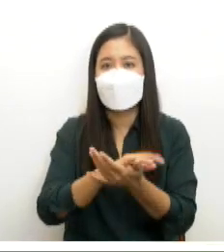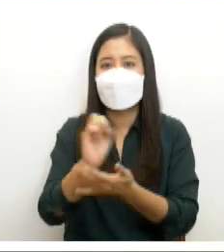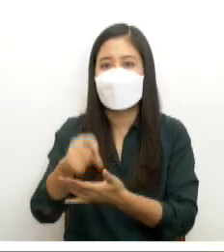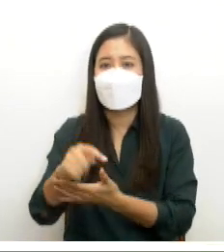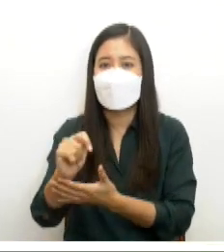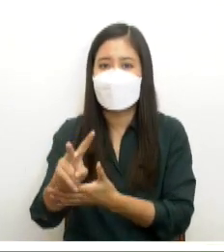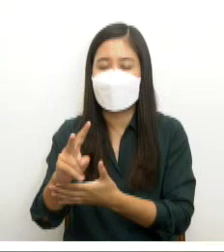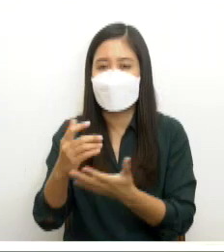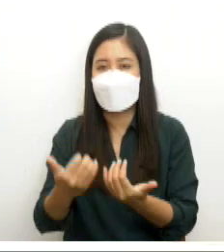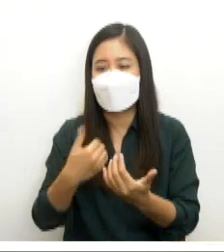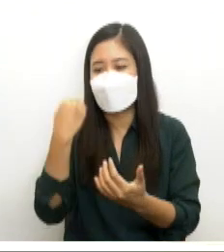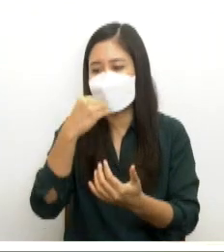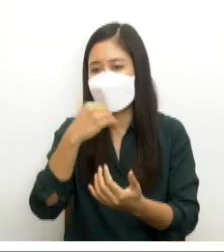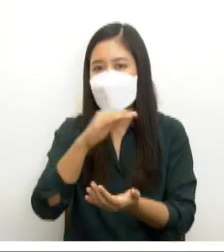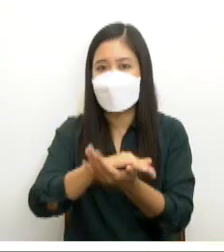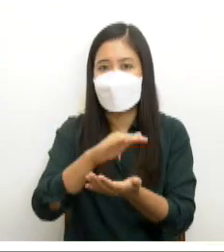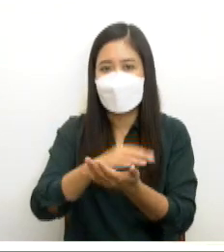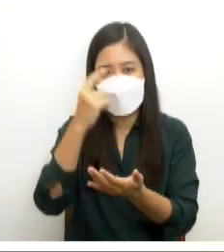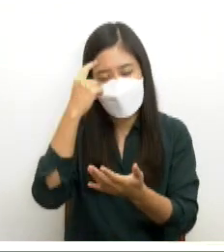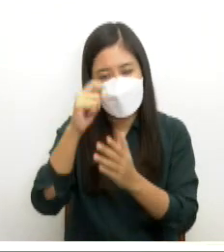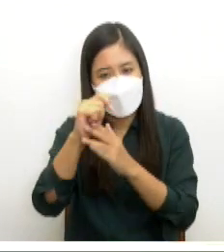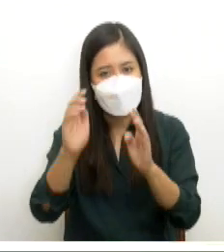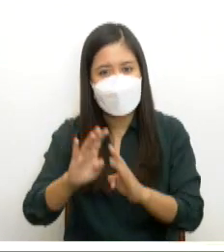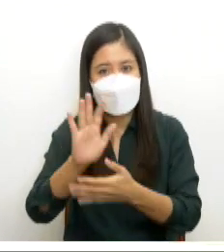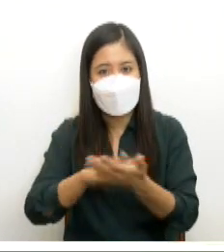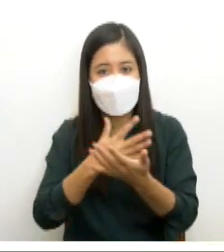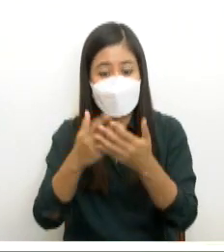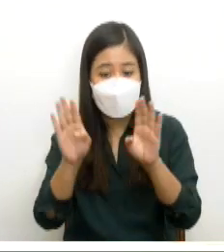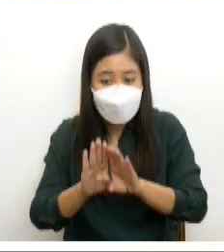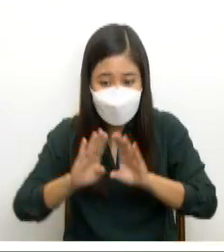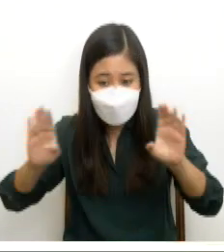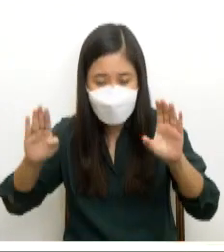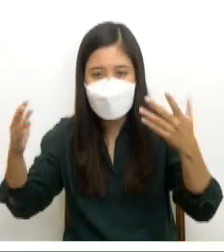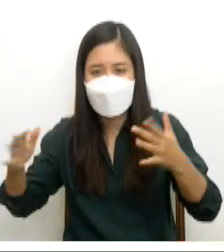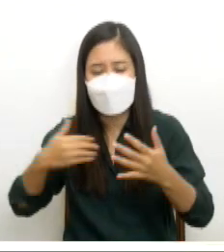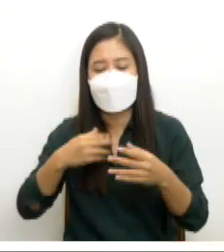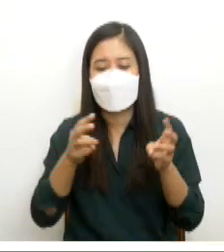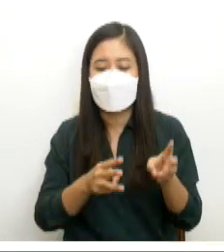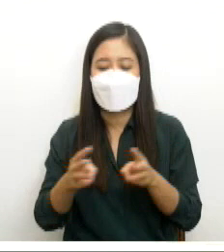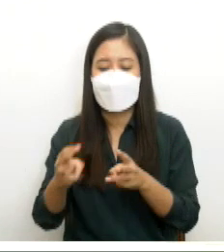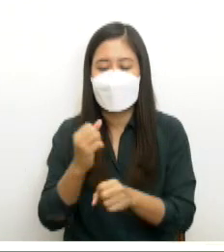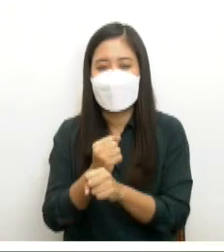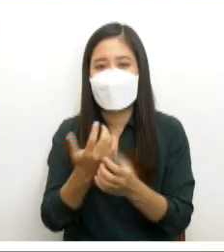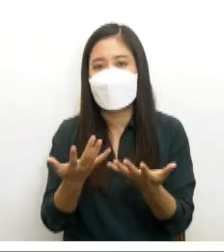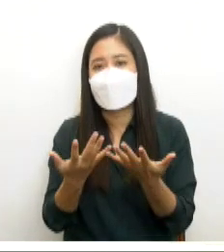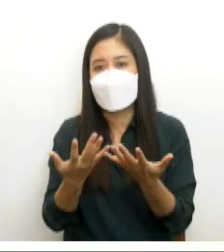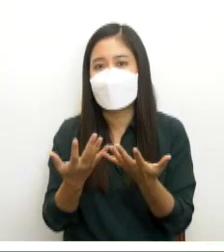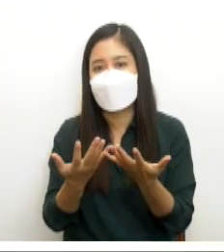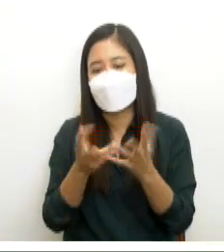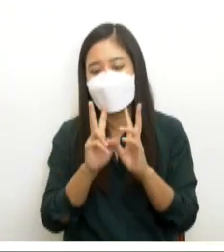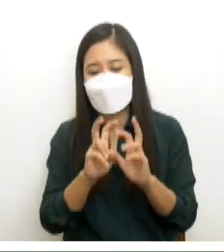ก็อยากให้ทุกโรงเรียนได้ออกแบบวางแผนว่าถ้าเปิดเทอมมาใหม่เราจะมีวิธีการในการที่จะเอ็กซเร